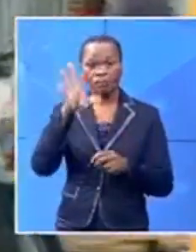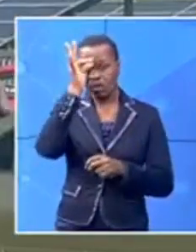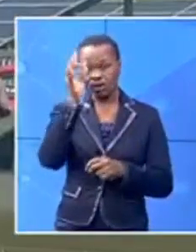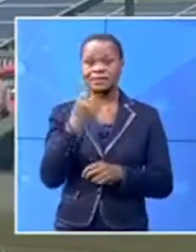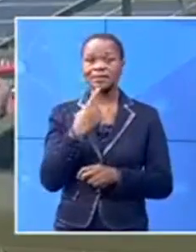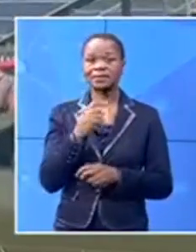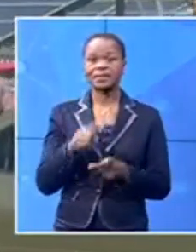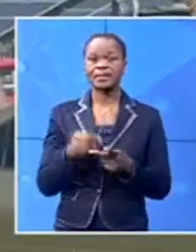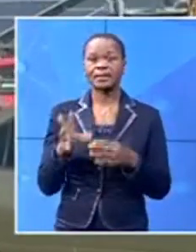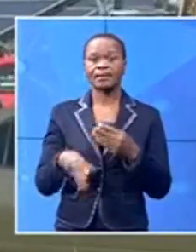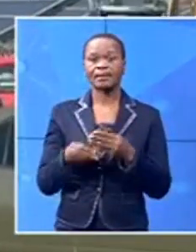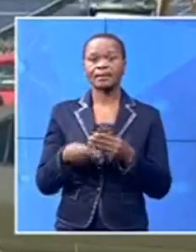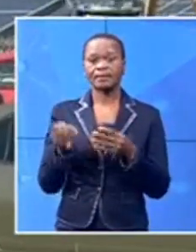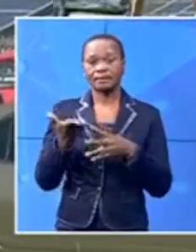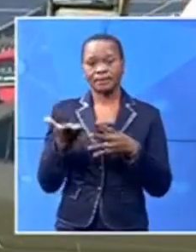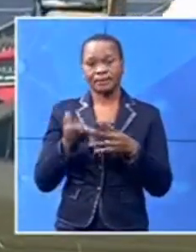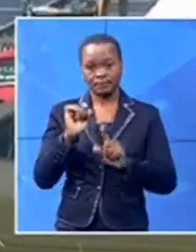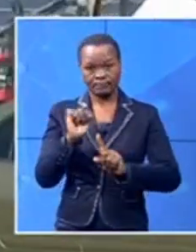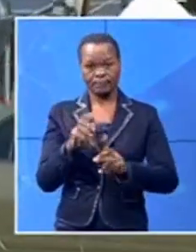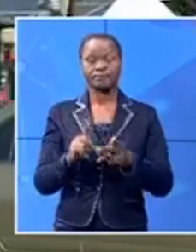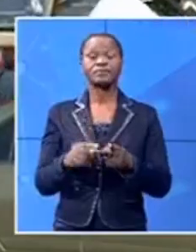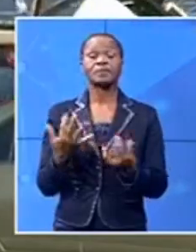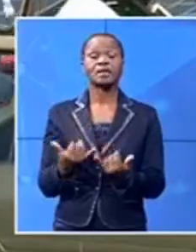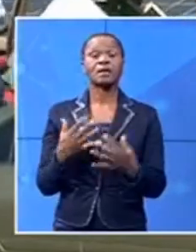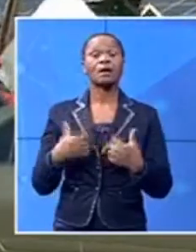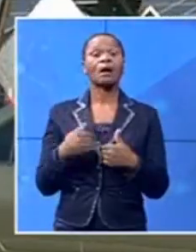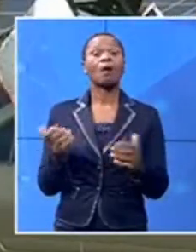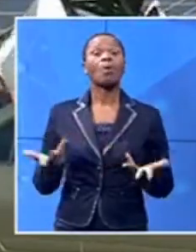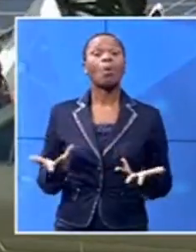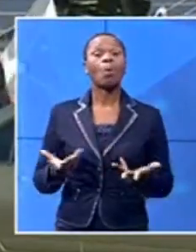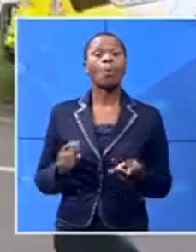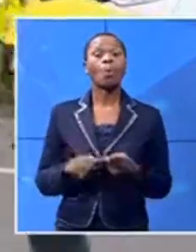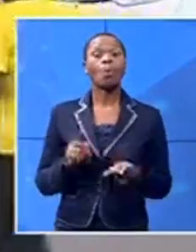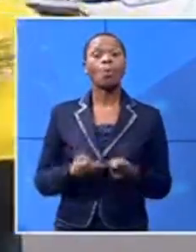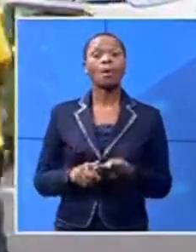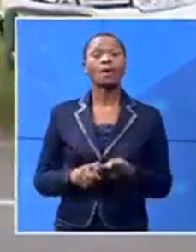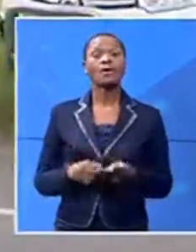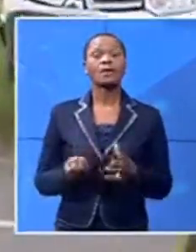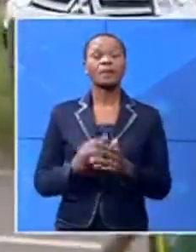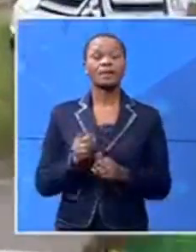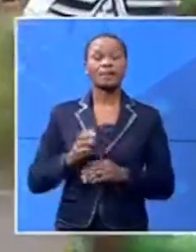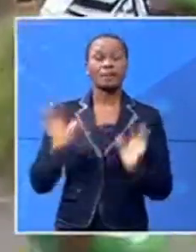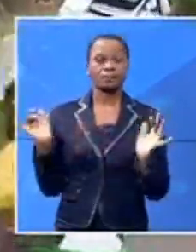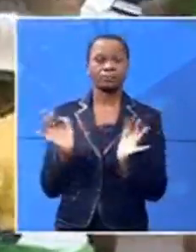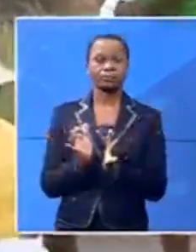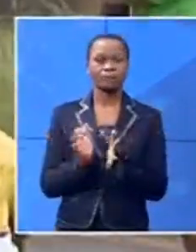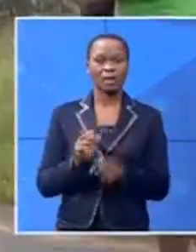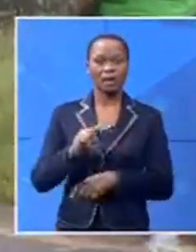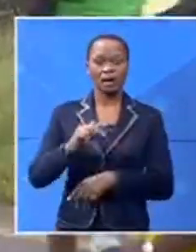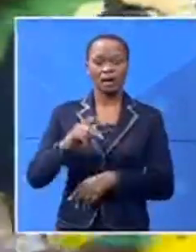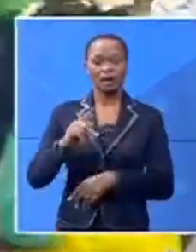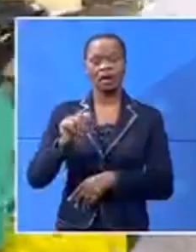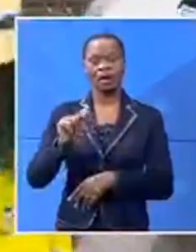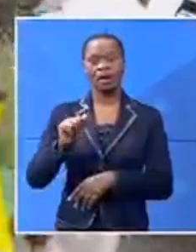athi azowangezelela amacala wakhe. Konke kuthome embuthwaneni okhabe usenkandla. Wakhuluma